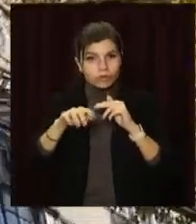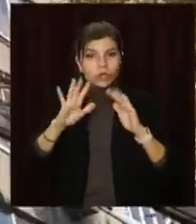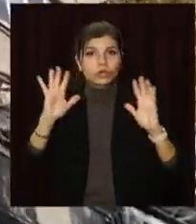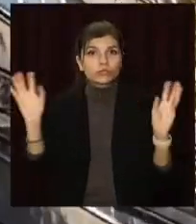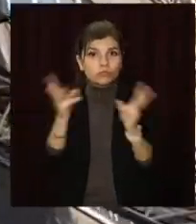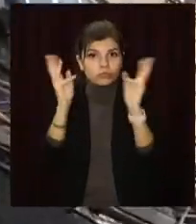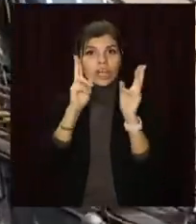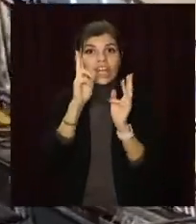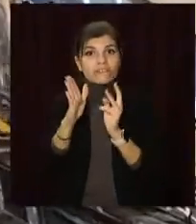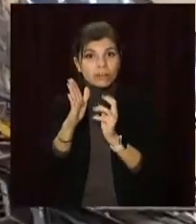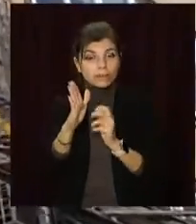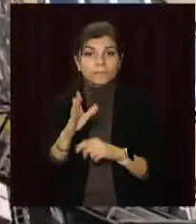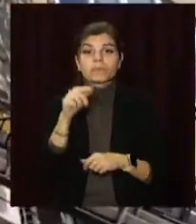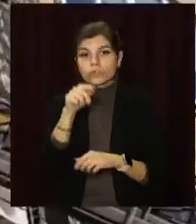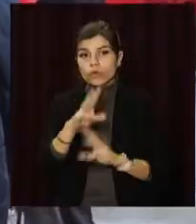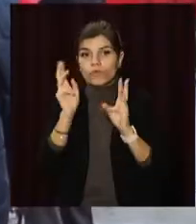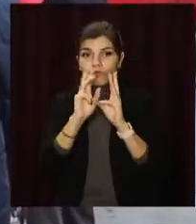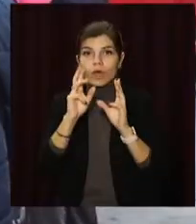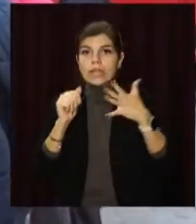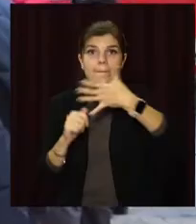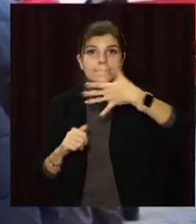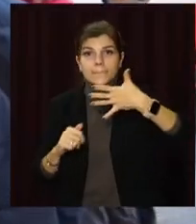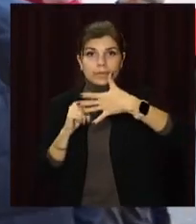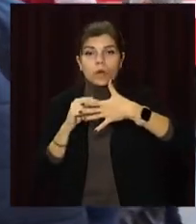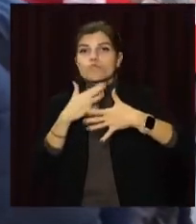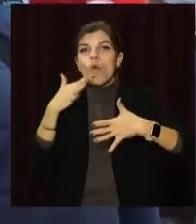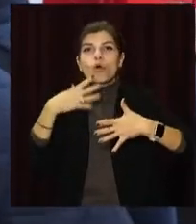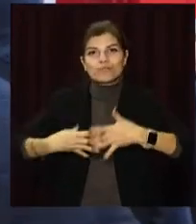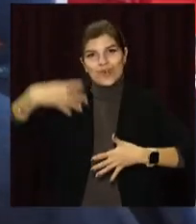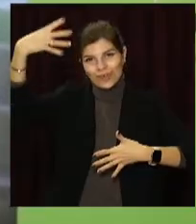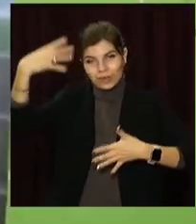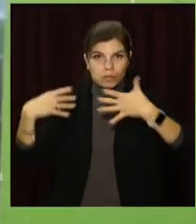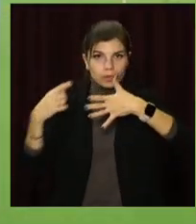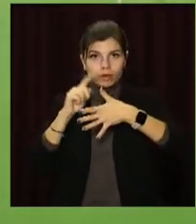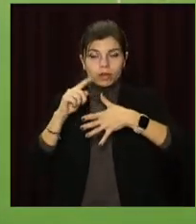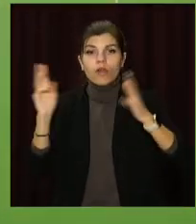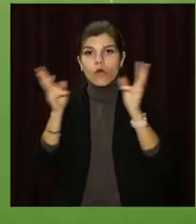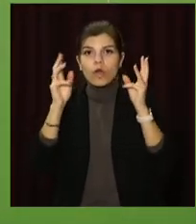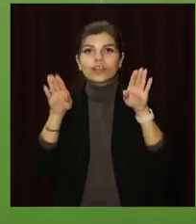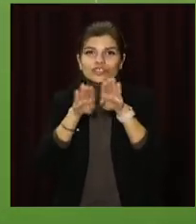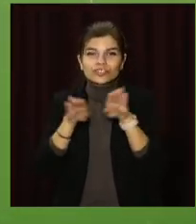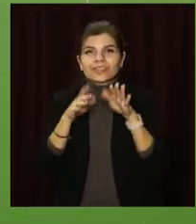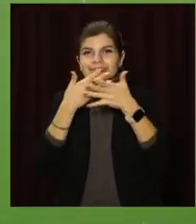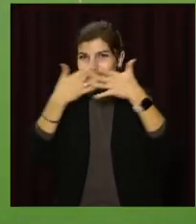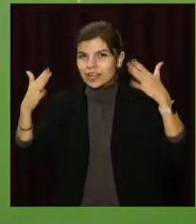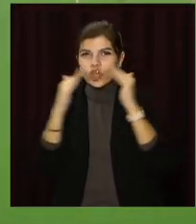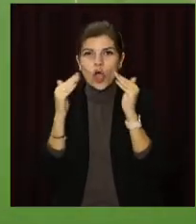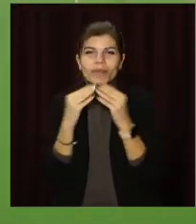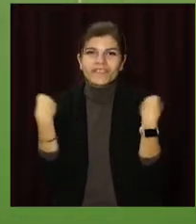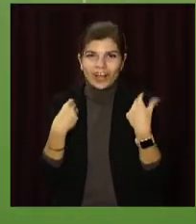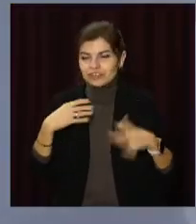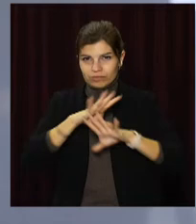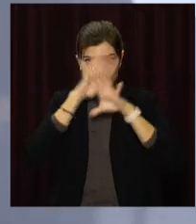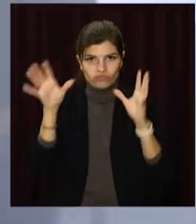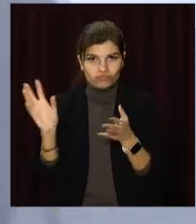Крушельницької горіла квартира. Займання сталося на 5-му поверсі багатоповерхівки. Вогонь знищив меблі, техніку та домашні речі.